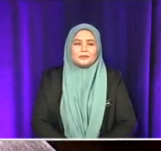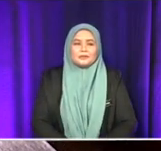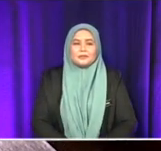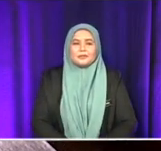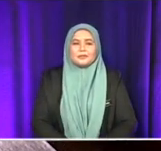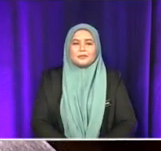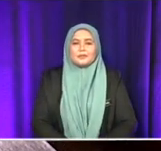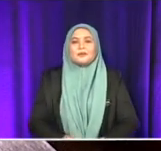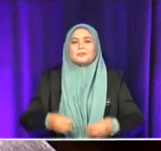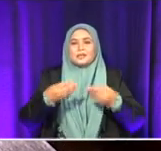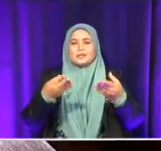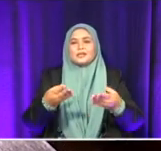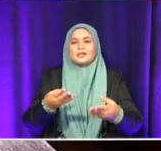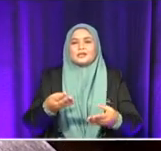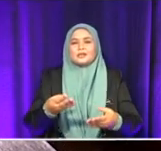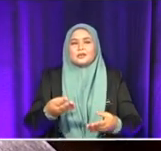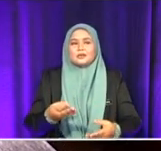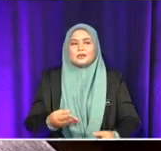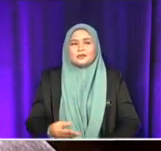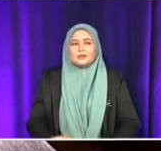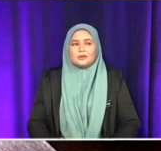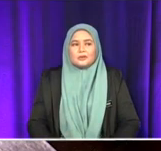Oke diberikan bagi